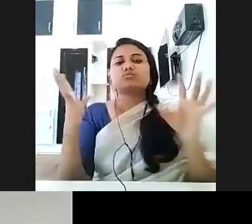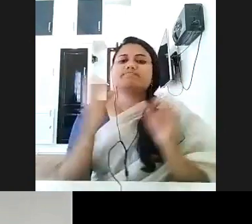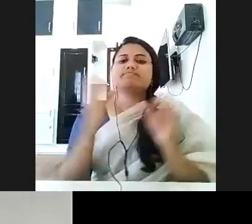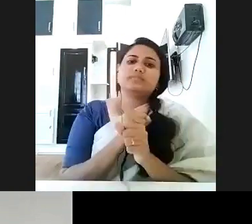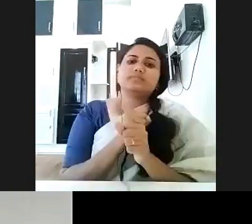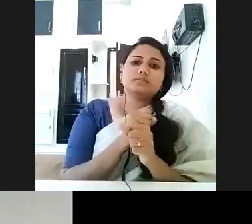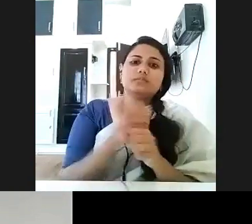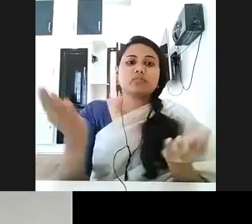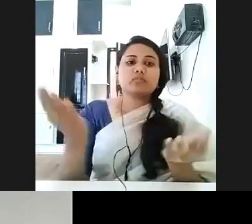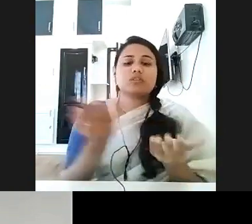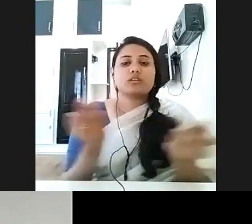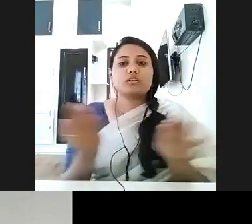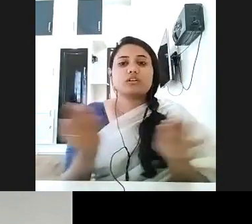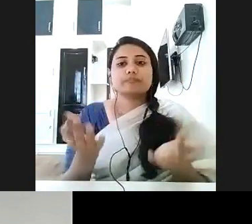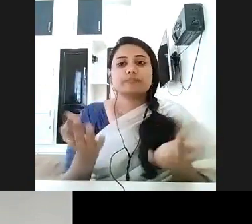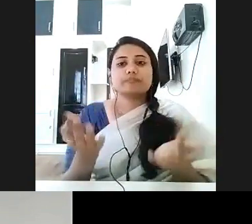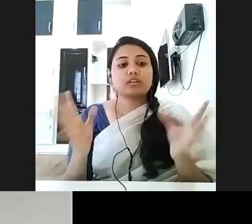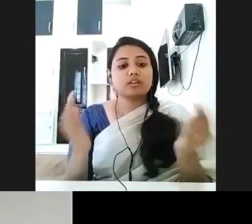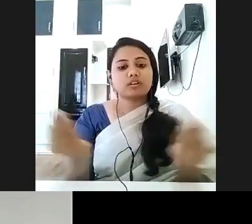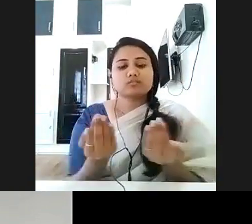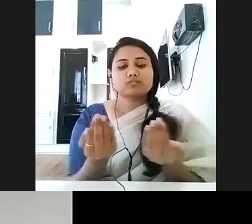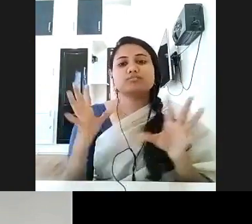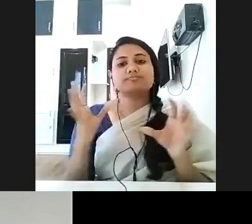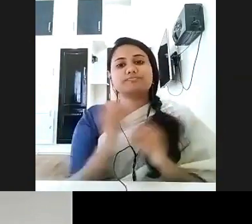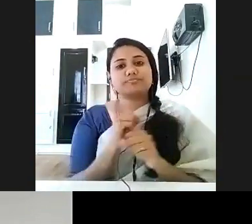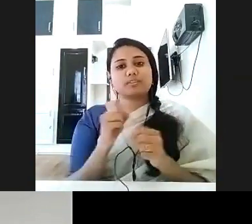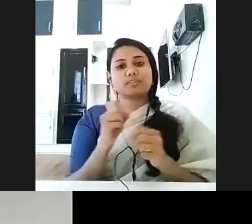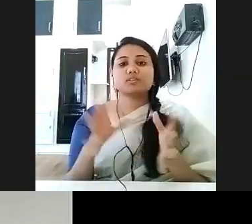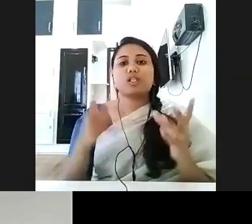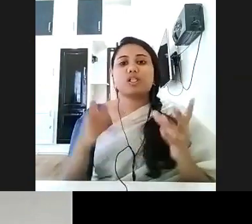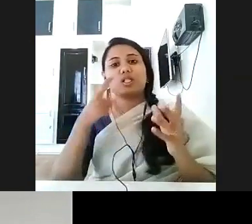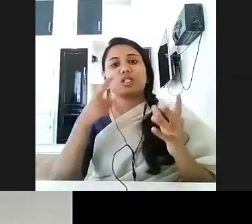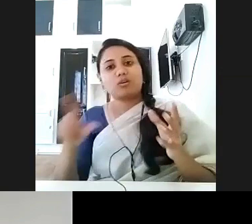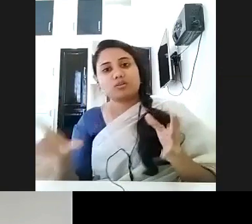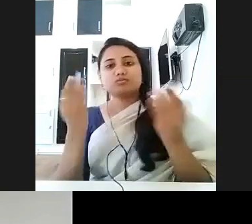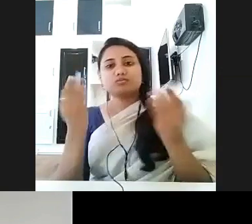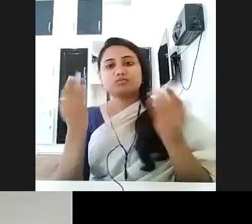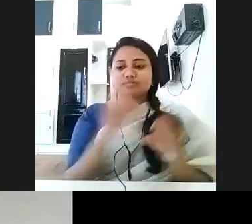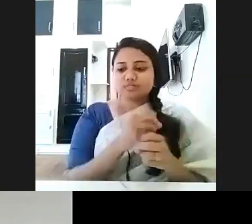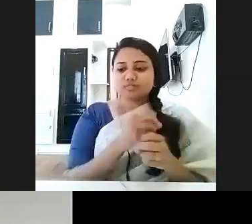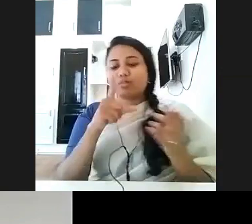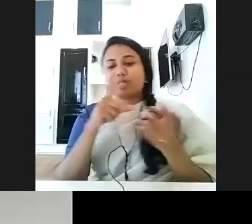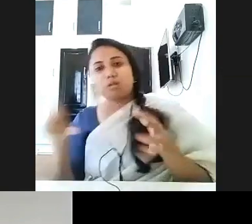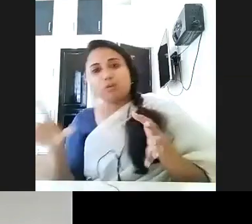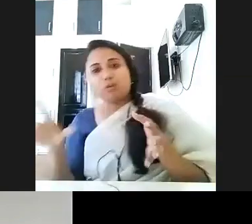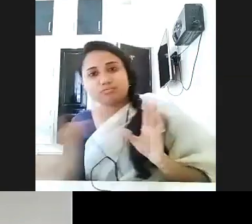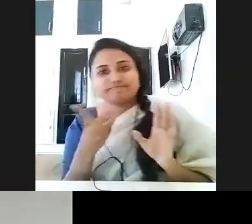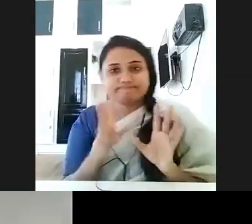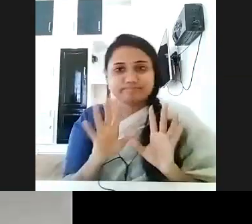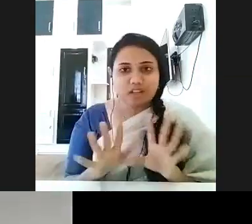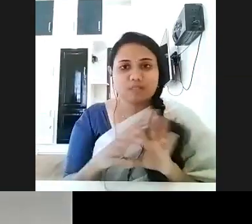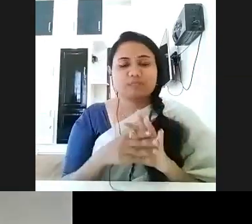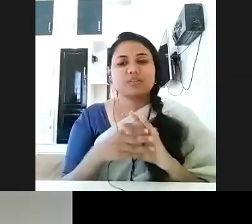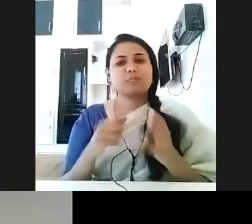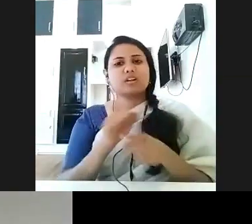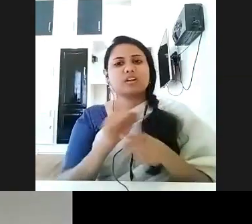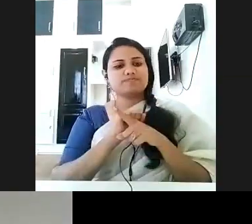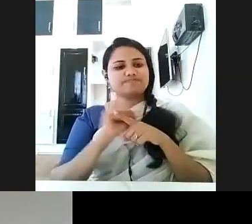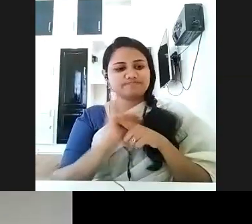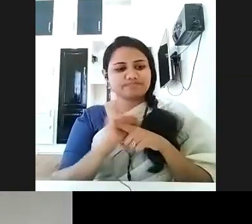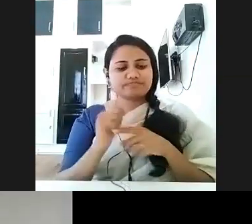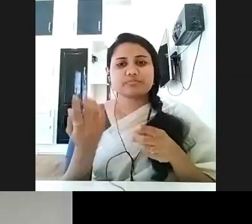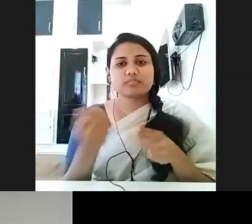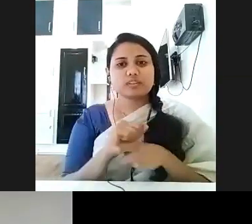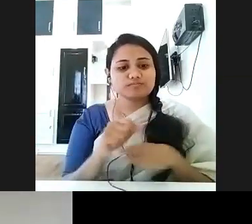തന്നെ നഷ്ടപ്പെട്ട കുട്ടികൾ ഞാൻ കുറെ ഫാമിലീസും കണ്ടിട്ടുള്ളതാണ്. സോ അങ്ങനെ വി ജസ്റ്റ് ട്രൈങ് ടു ഡു സം ഡിഫറൻസ് ടു യുവർ